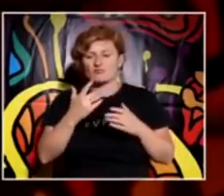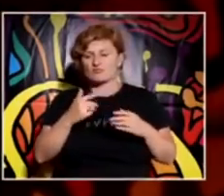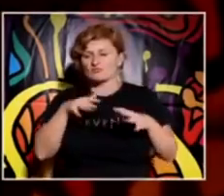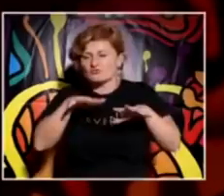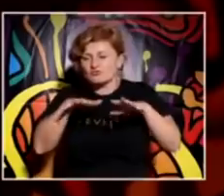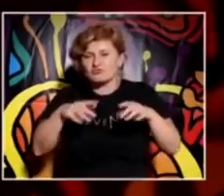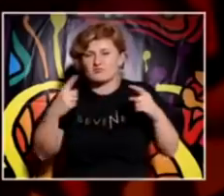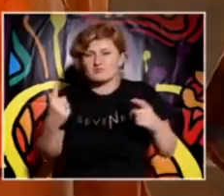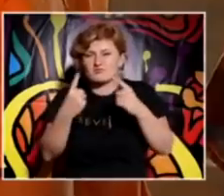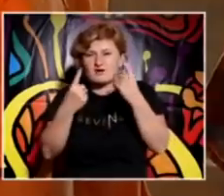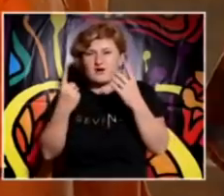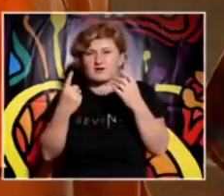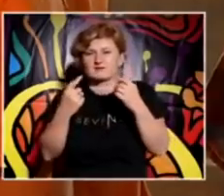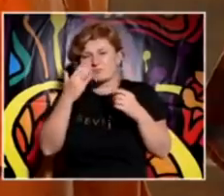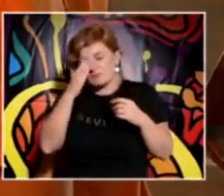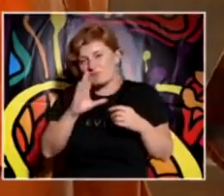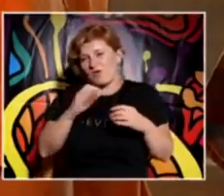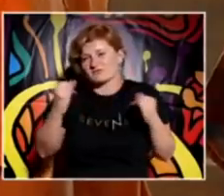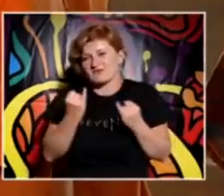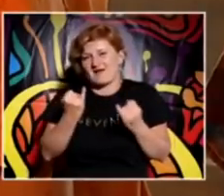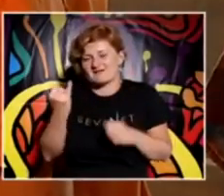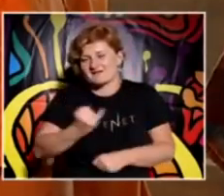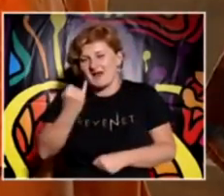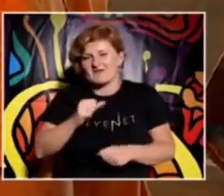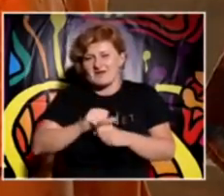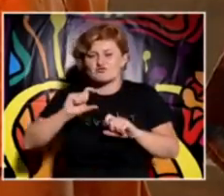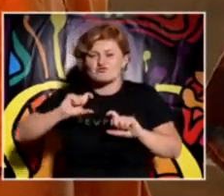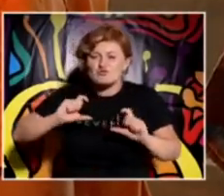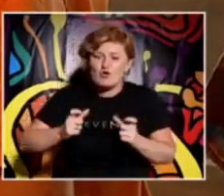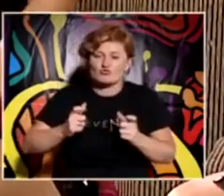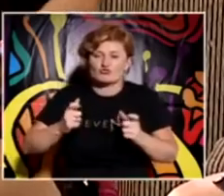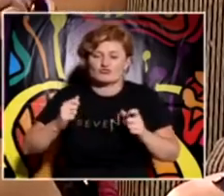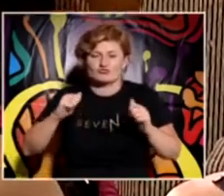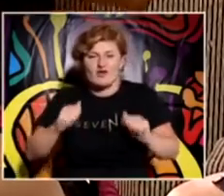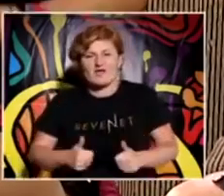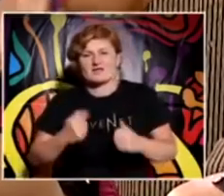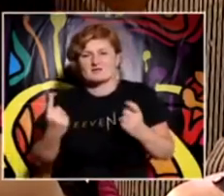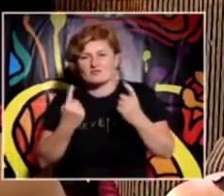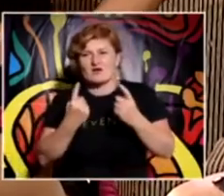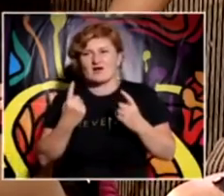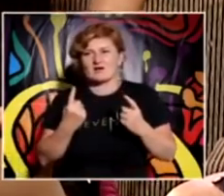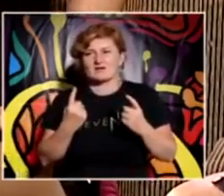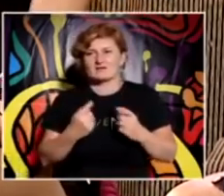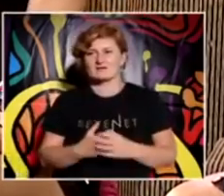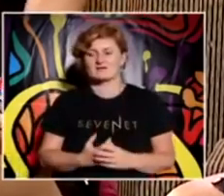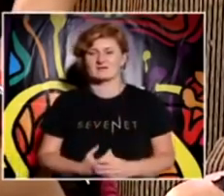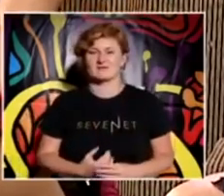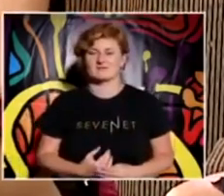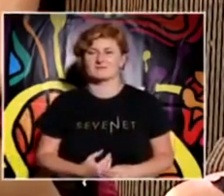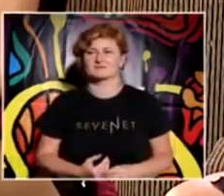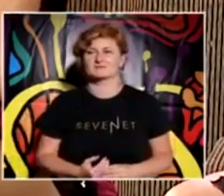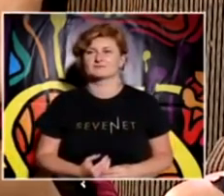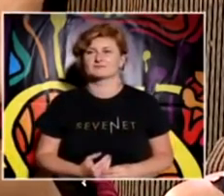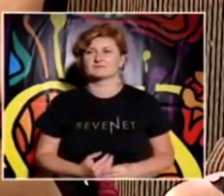no bo dzieje się zawsze coś, jak nas nie ma, to jest jakaś taka, nie wiem, jakiś fatum, że nie ma mnie i nagle wszystko coś się musi